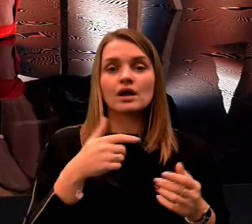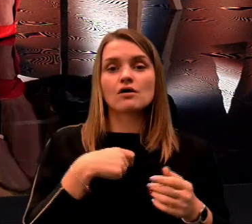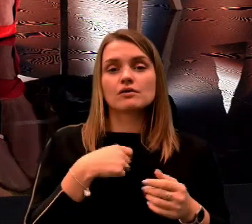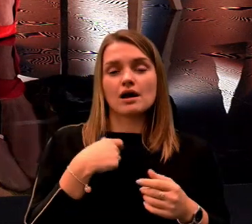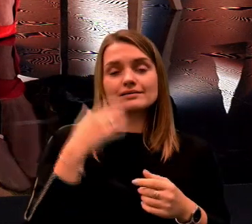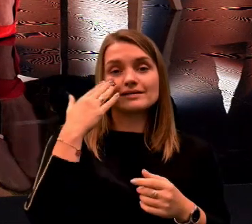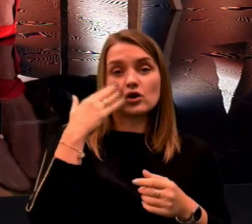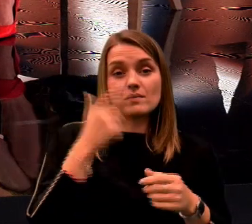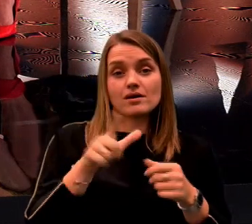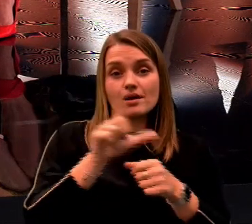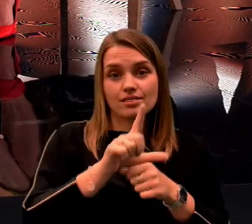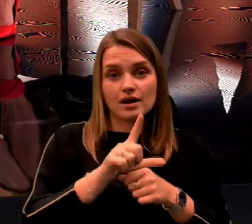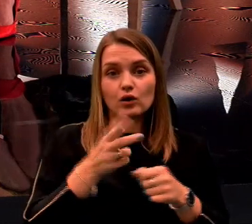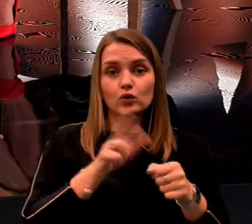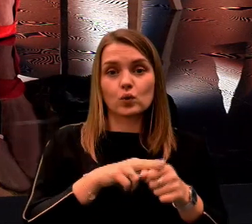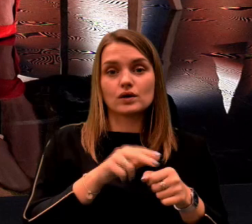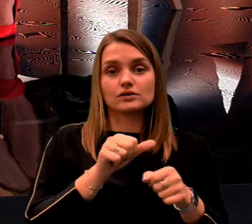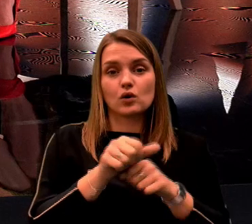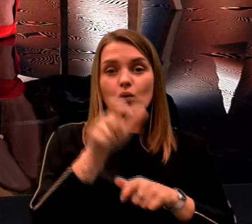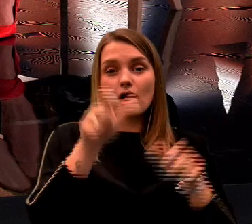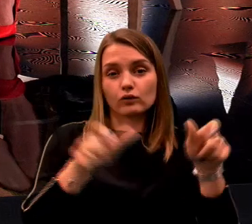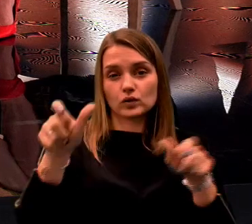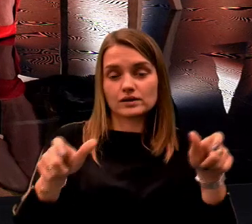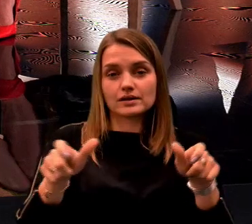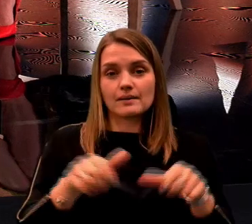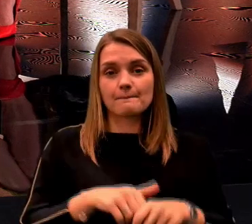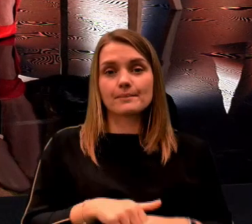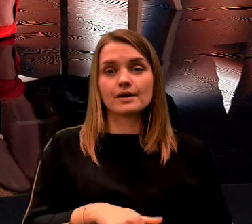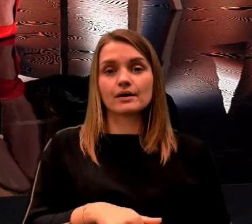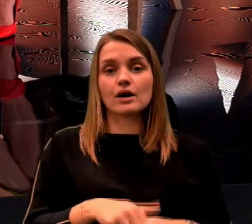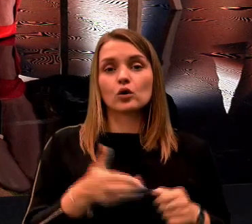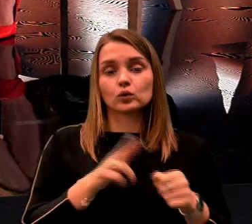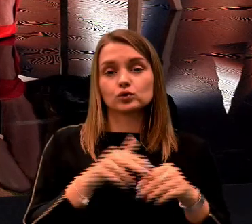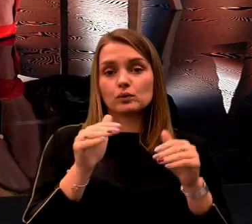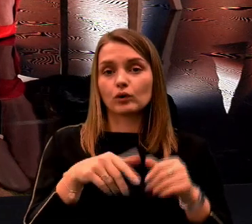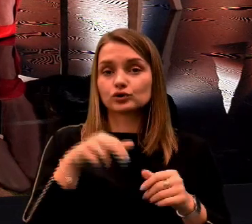są autorytarni, prawda? Lider autorytarny, no cóż, powinien iść do psychologa,